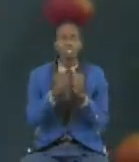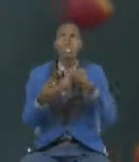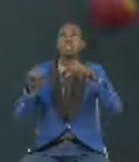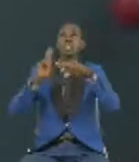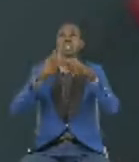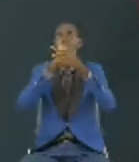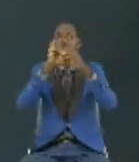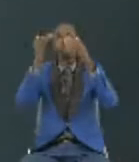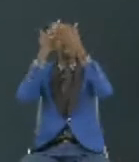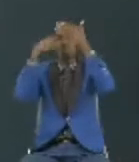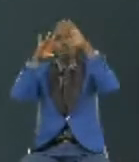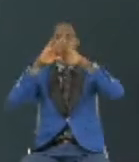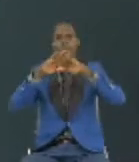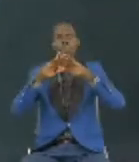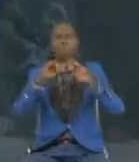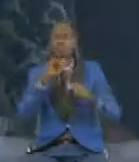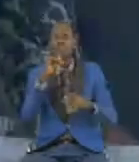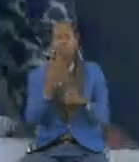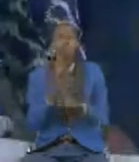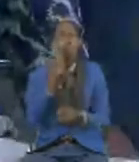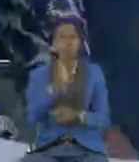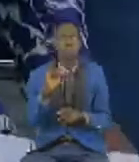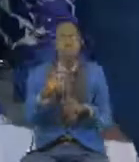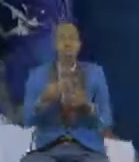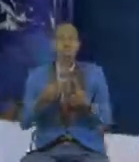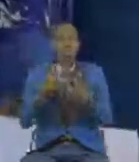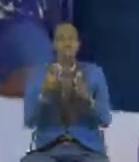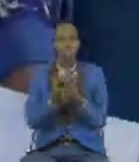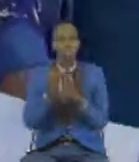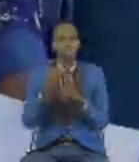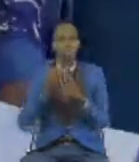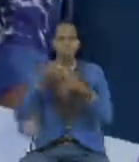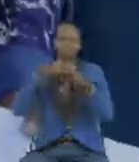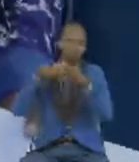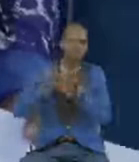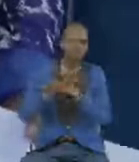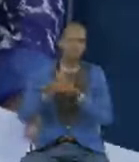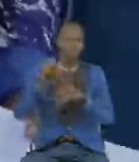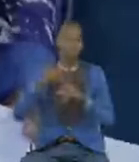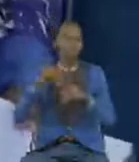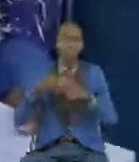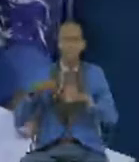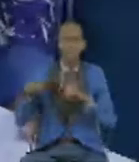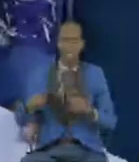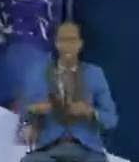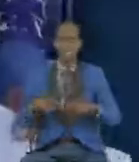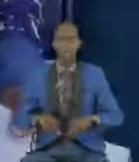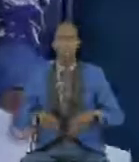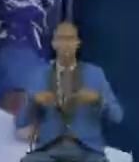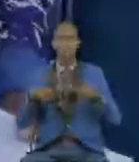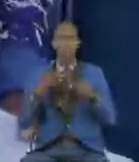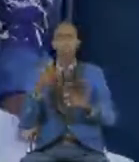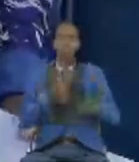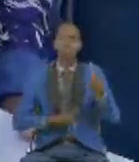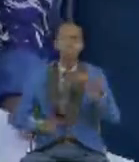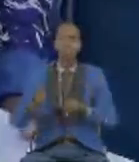sans avoir la parole qui pénètre les cœurs, les vies de